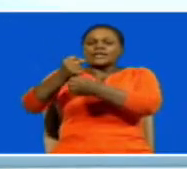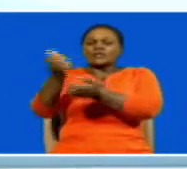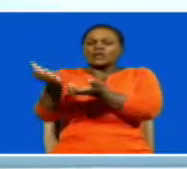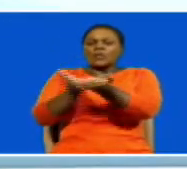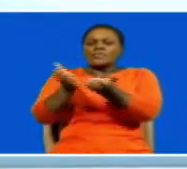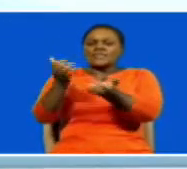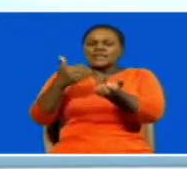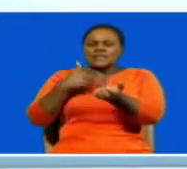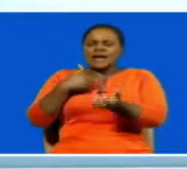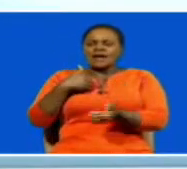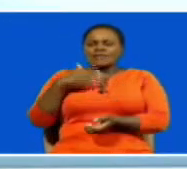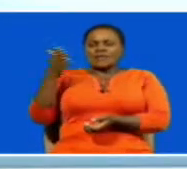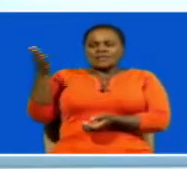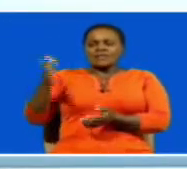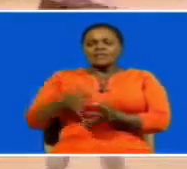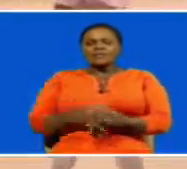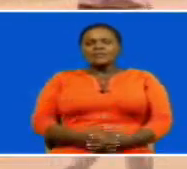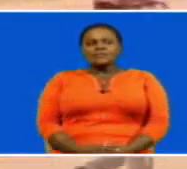Dongo Kundu.